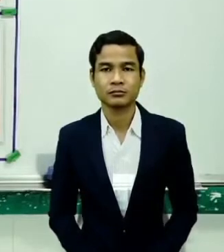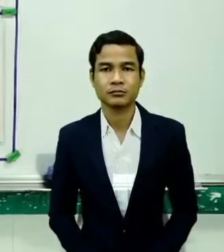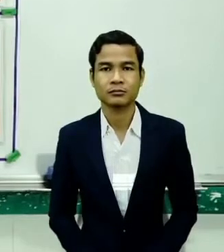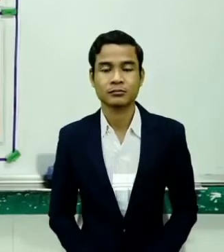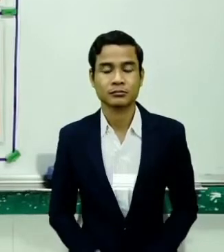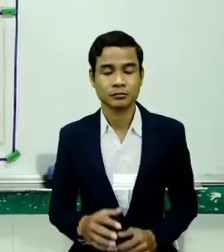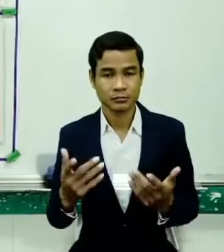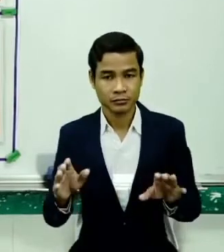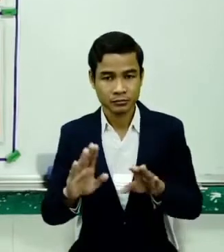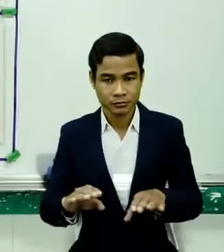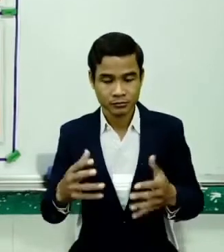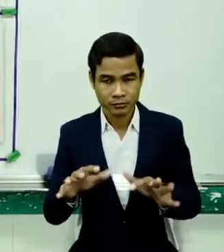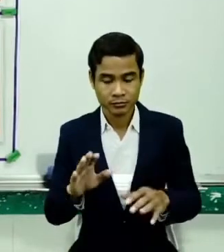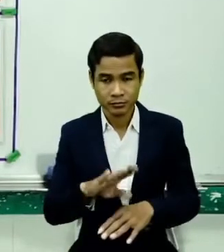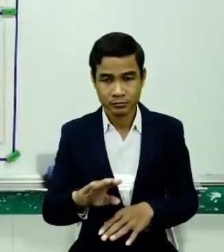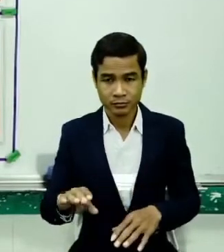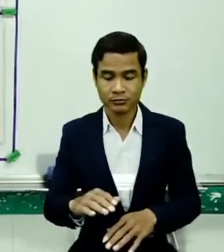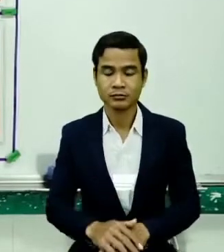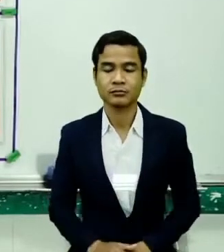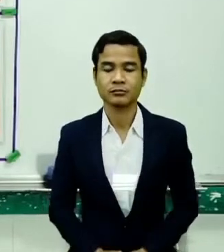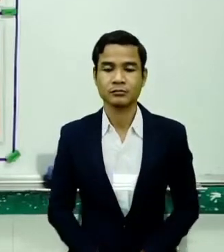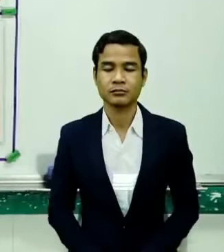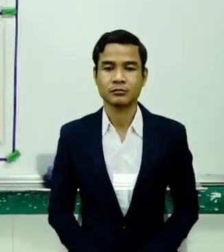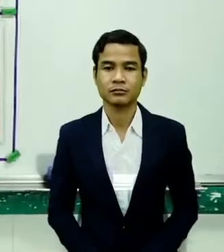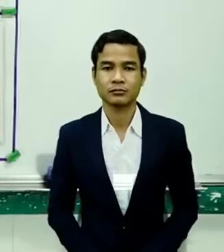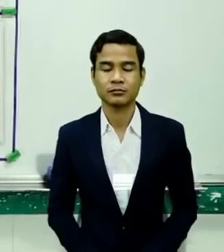ចិត្តចំណាកូនកូនទាំងអស់គ្នា